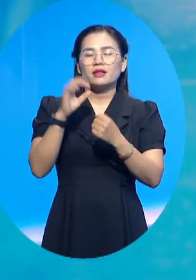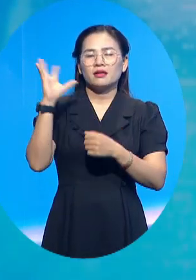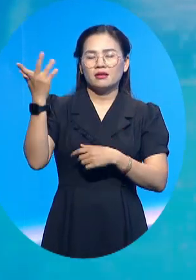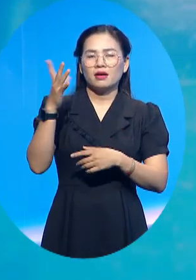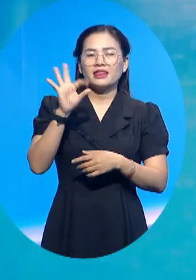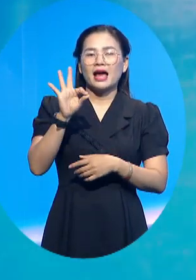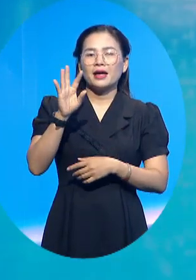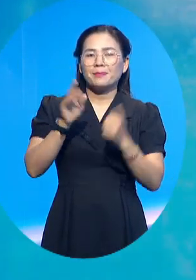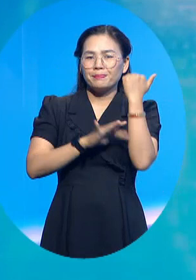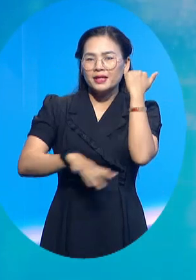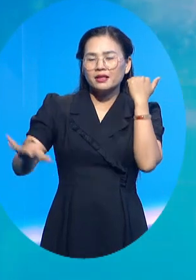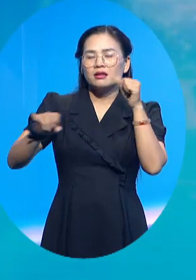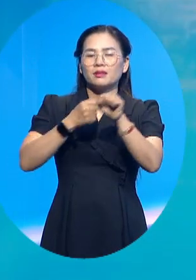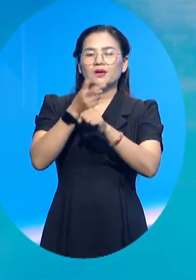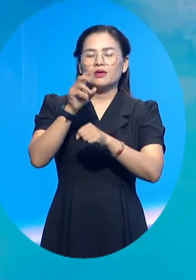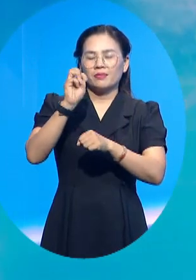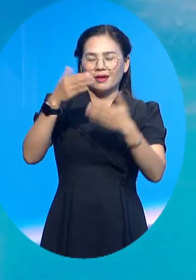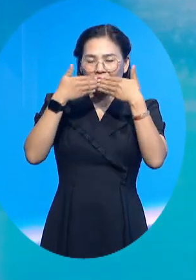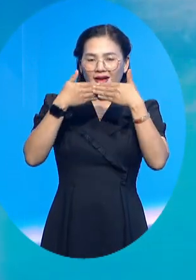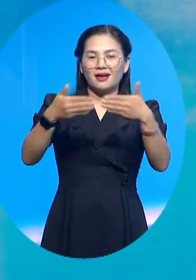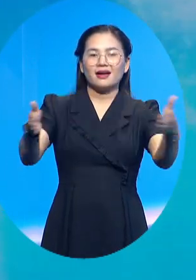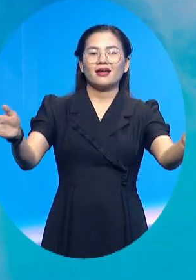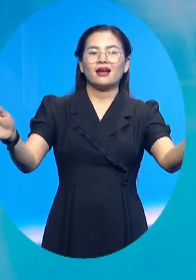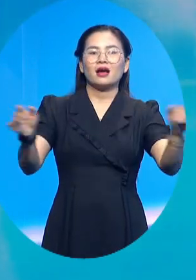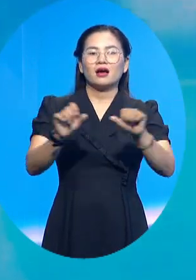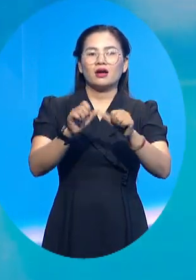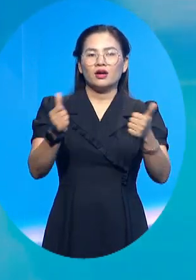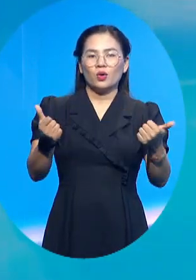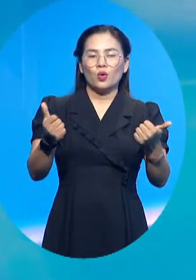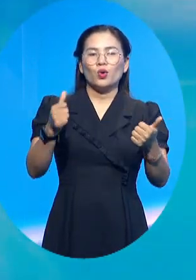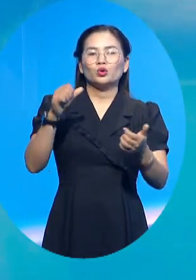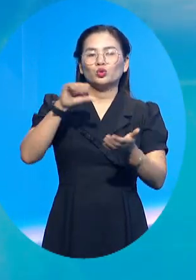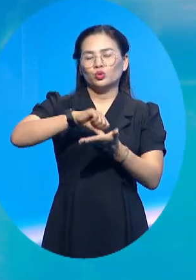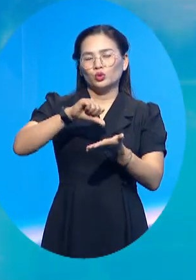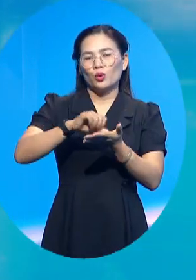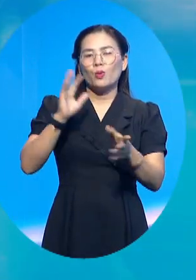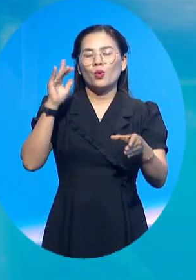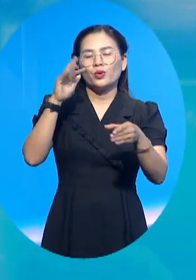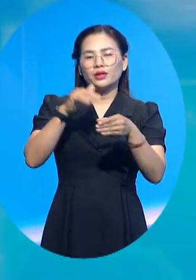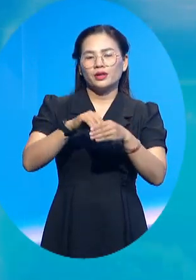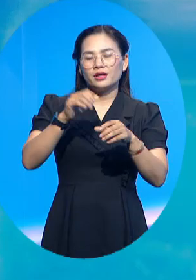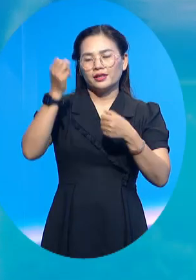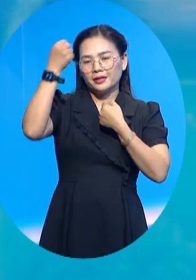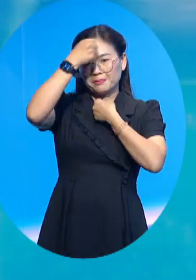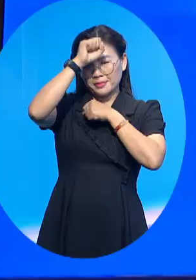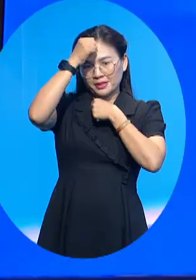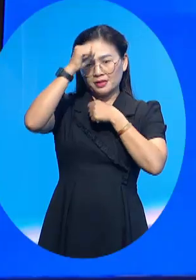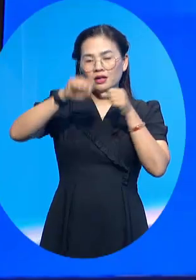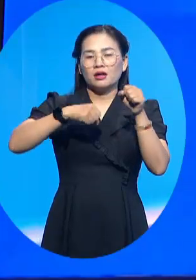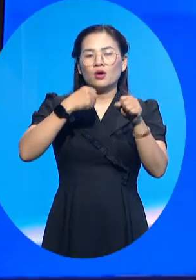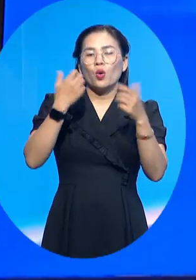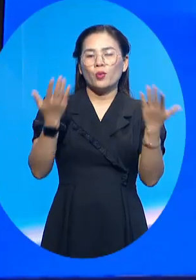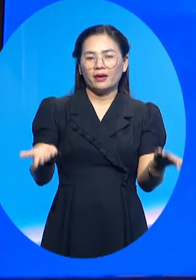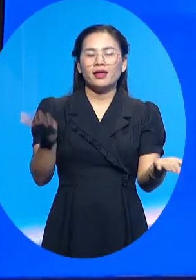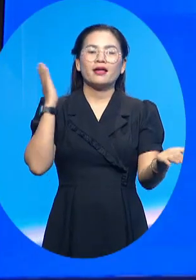2023 vừa chính thức được khai mạc tại Trung tâm Hội nghị và Triển lãm tỉnh Bình Dương, kéo dài đến hết hôm nay 11 tháng 8.